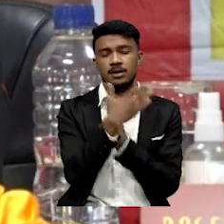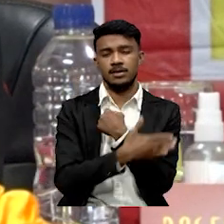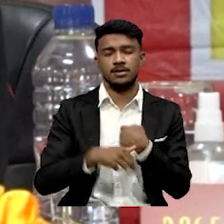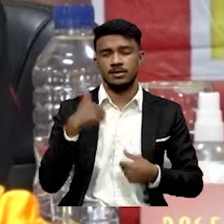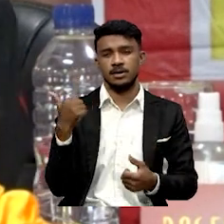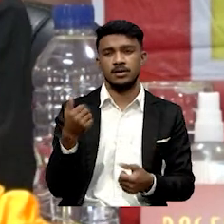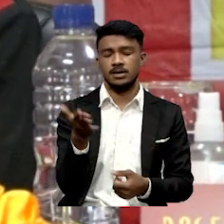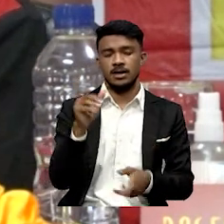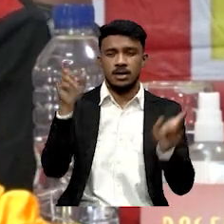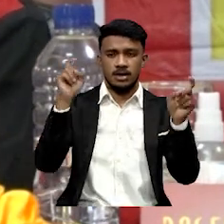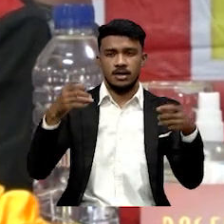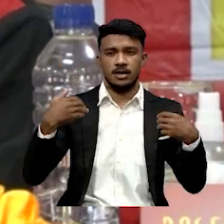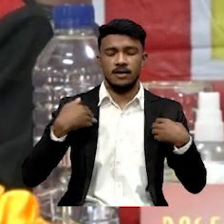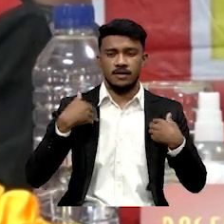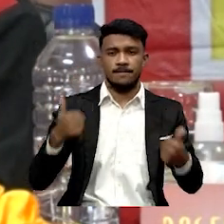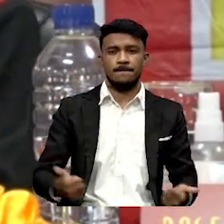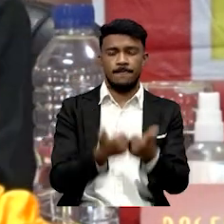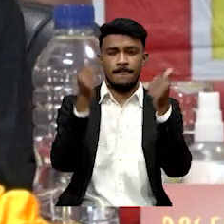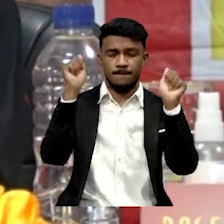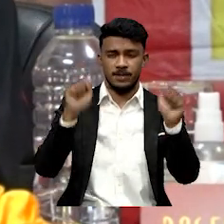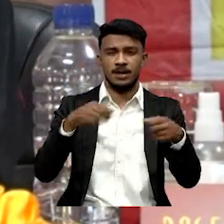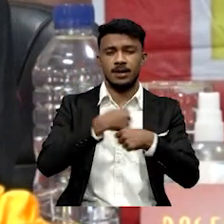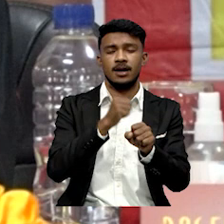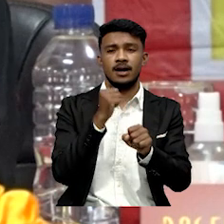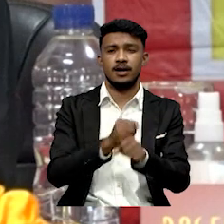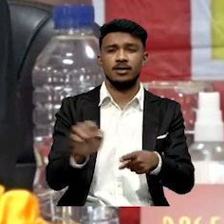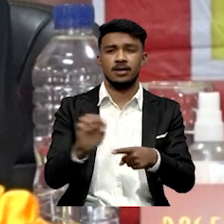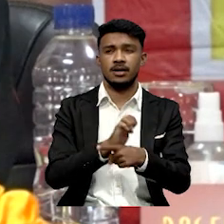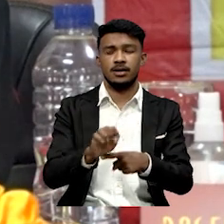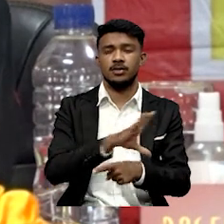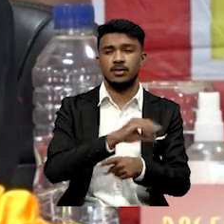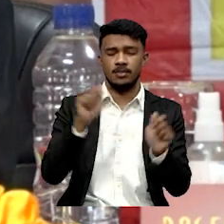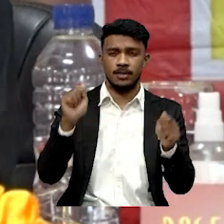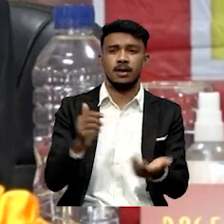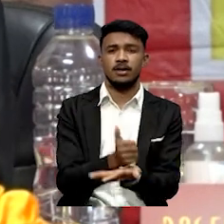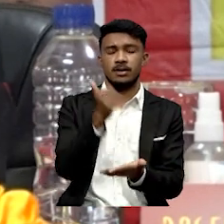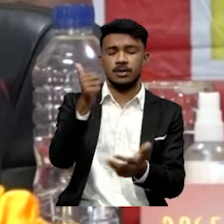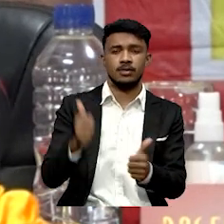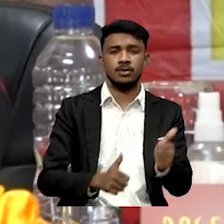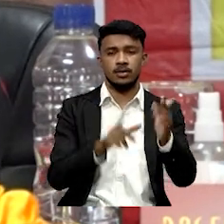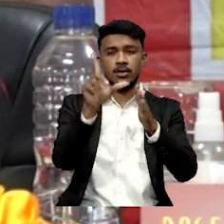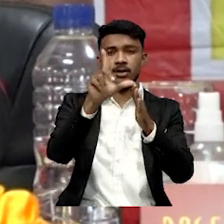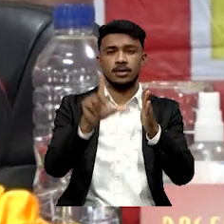Se ele tem que ir aqui do ainda para se revelar o treino e a graduação, tu ir ler.